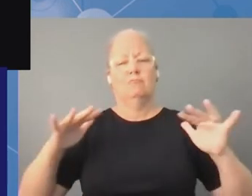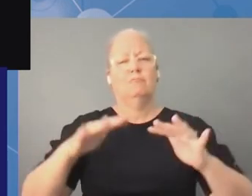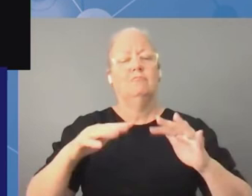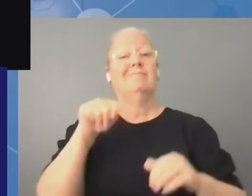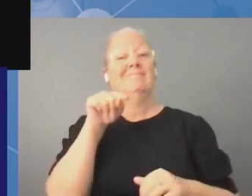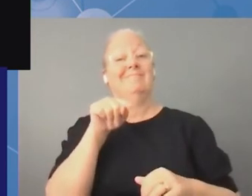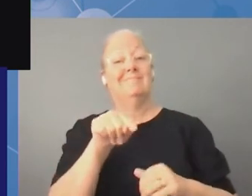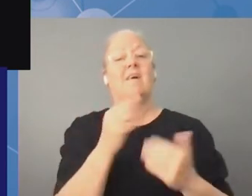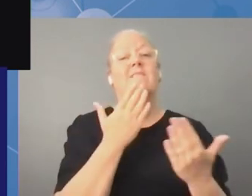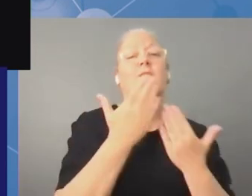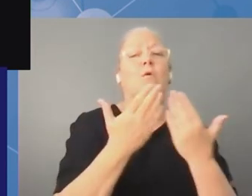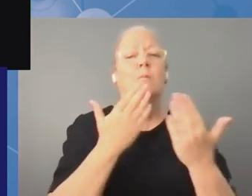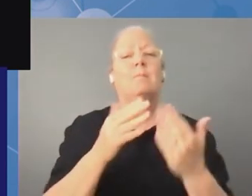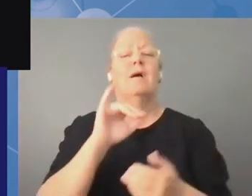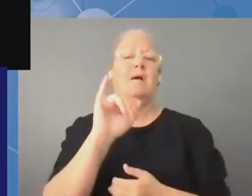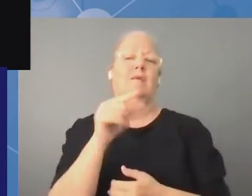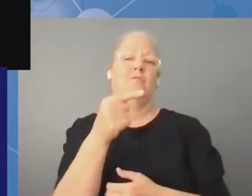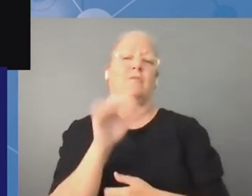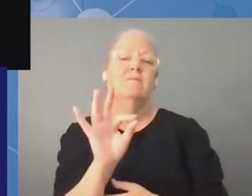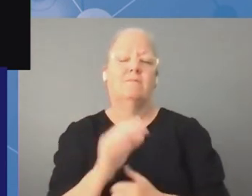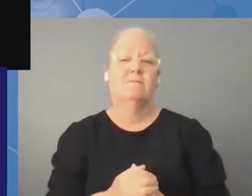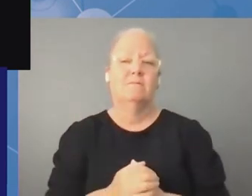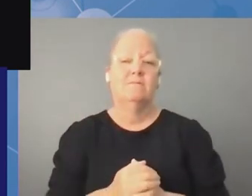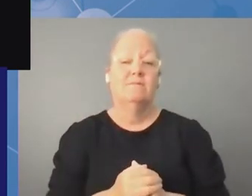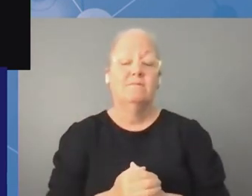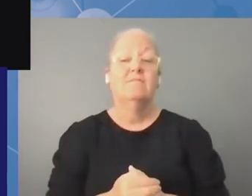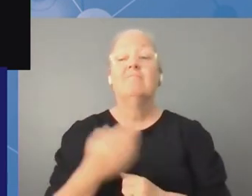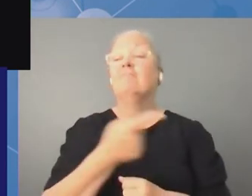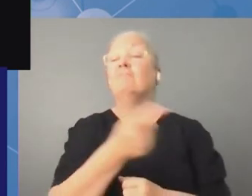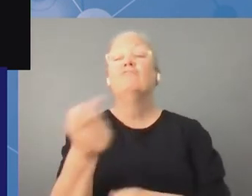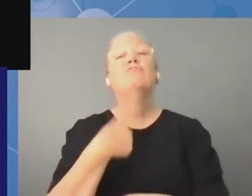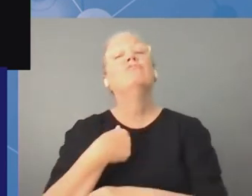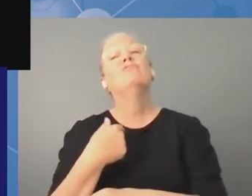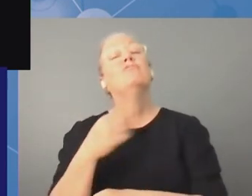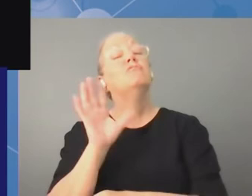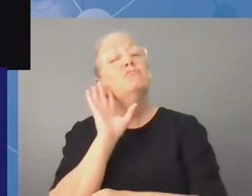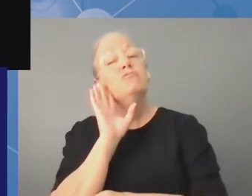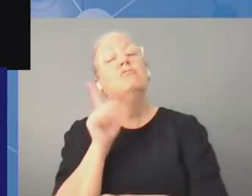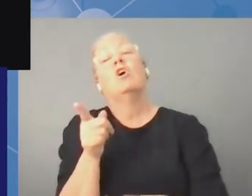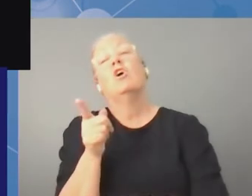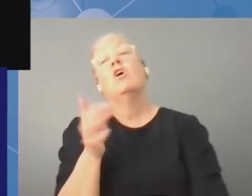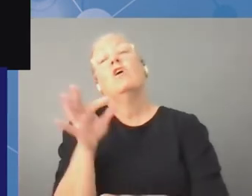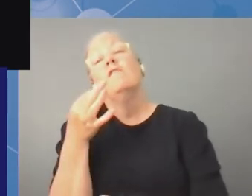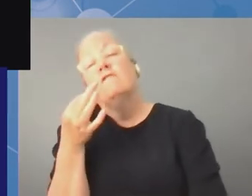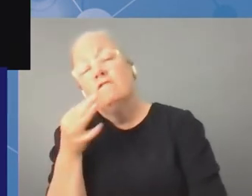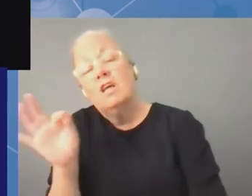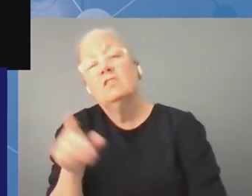كانت لدينا بالإسبانية والعربية والفرنسية. هذا تبين على